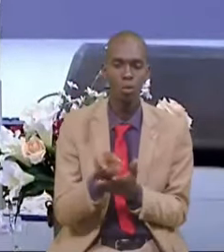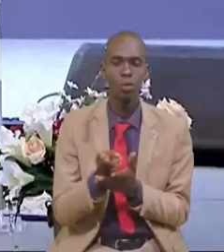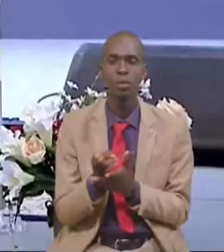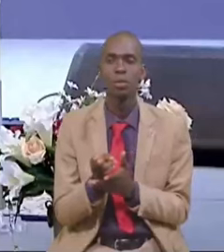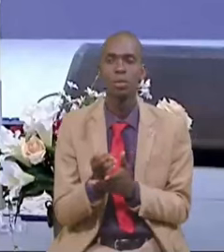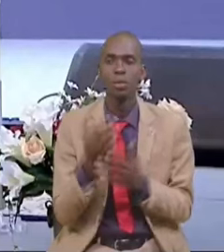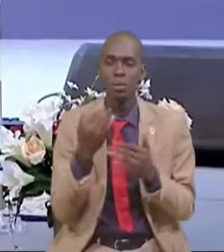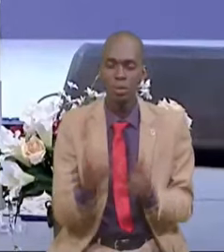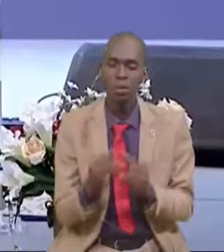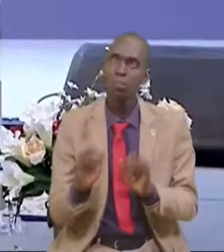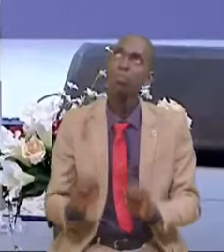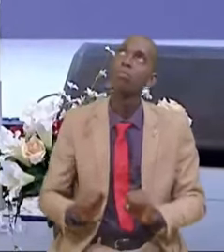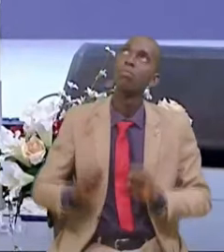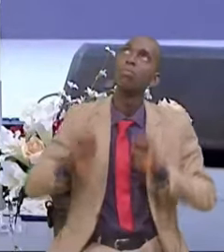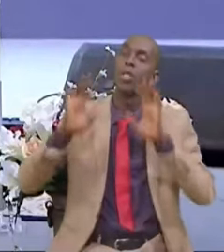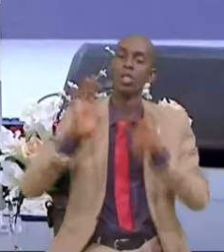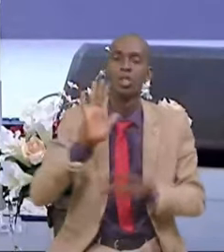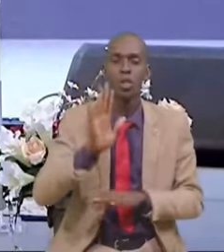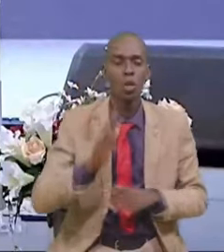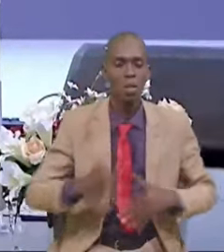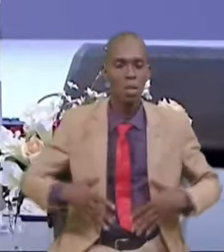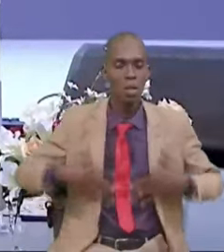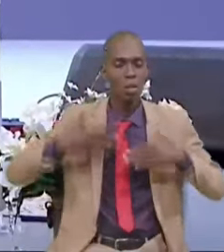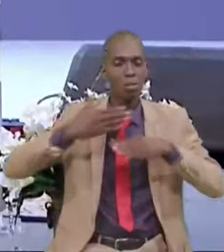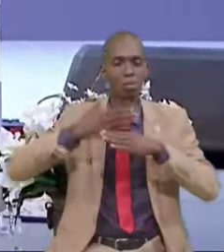Engage ta vie totalement à la vérité.